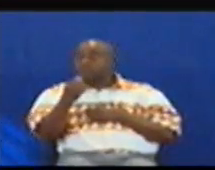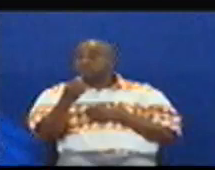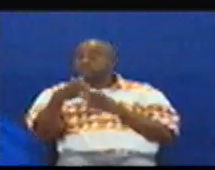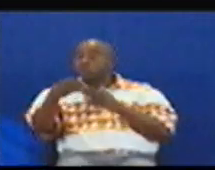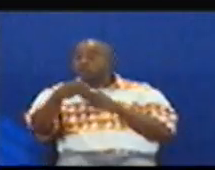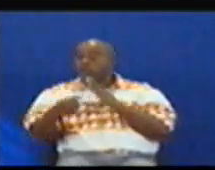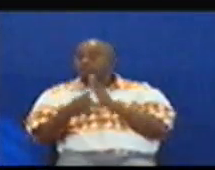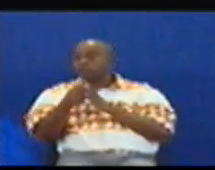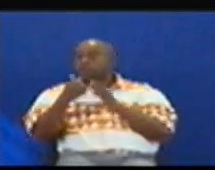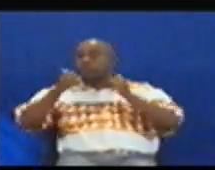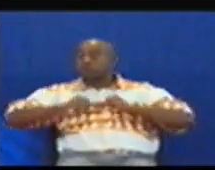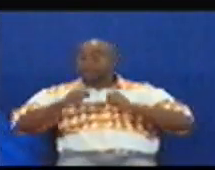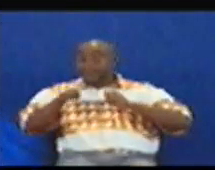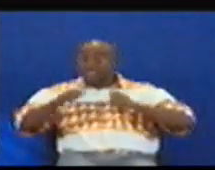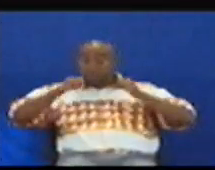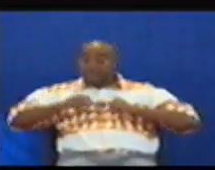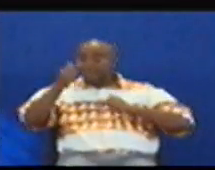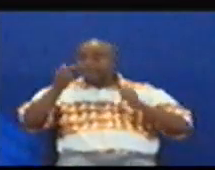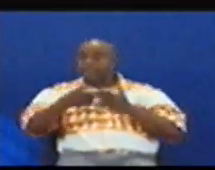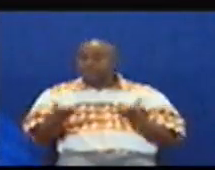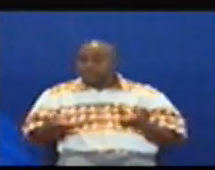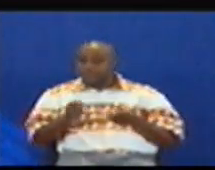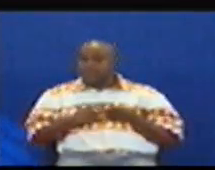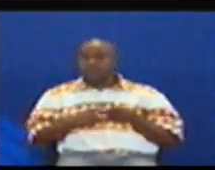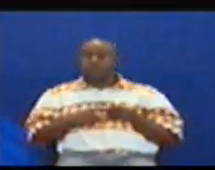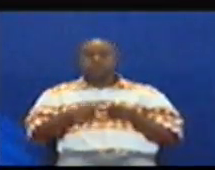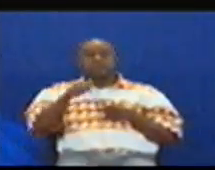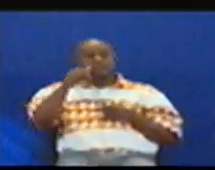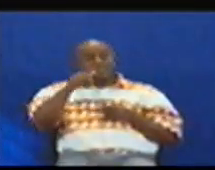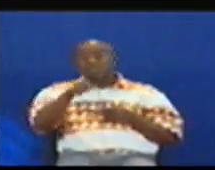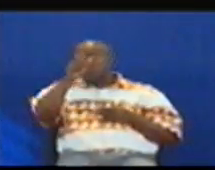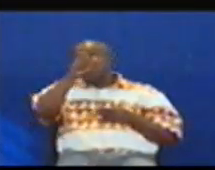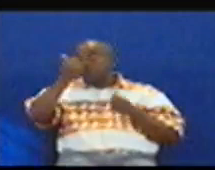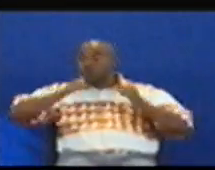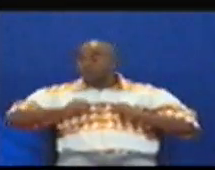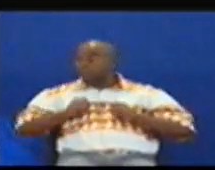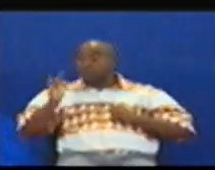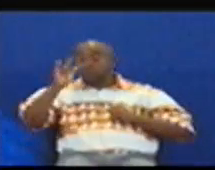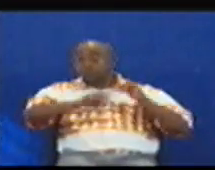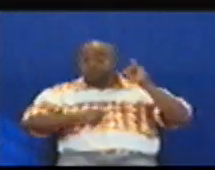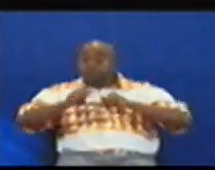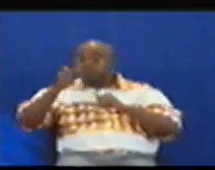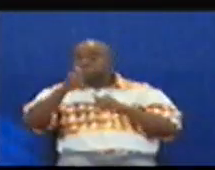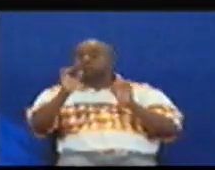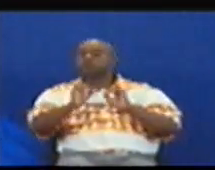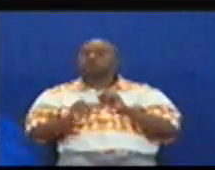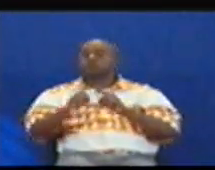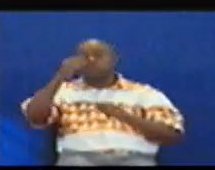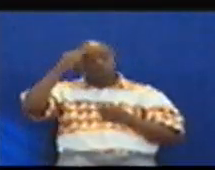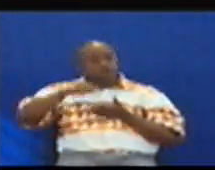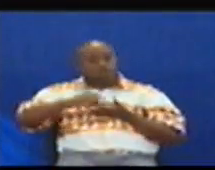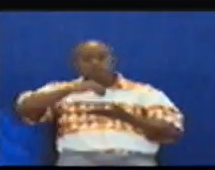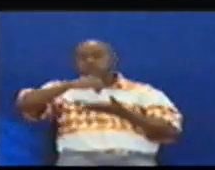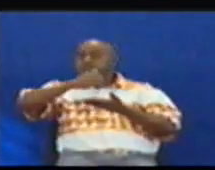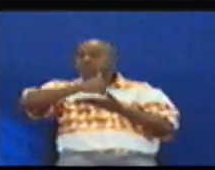utalii. Leo utalii haupo Mheshimiwa Spika. Leo tunapozungumza watalii hawaji kwenye nchi. Hii ina maana ya kwamba sekta ya utalii